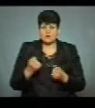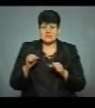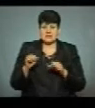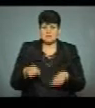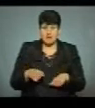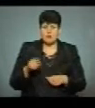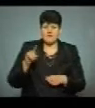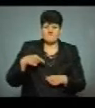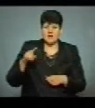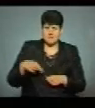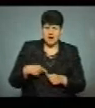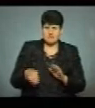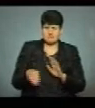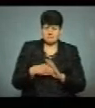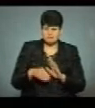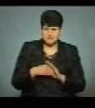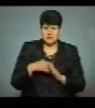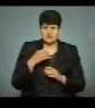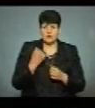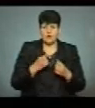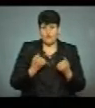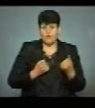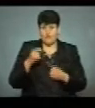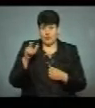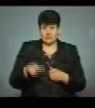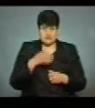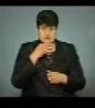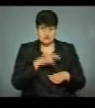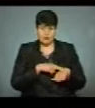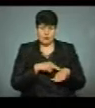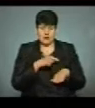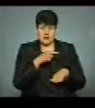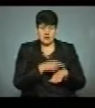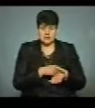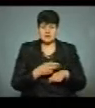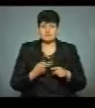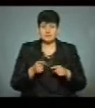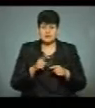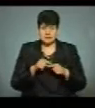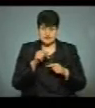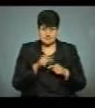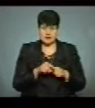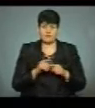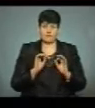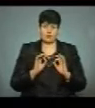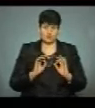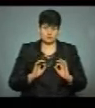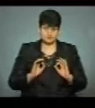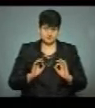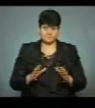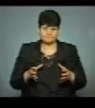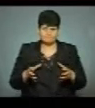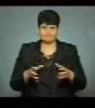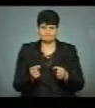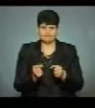Про вимагання хабара водій повідомив до поліції. Працівники Служби безпеки під процесуальним керівництвом обласної прокуратури